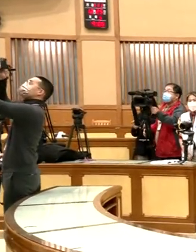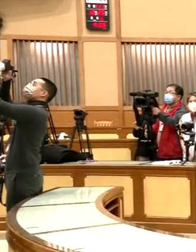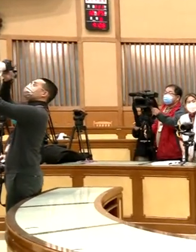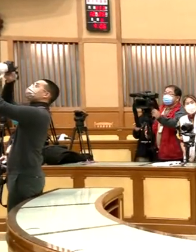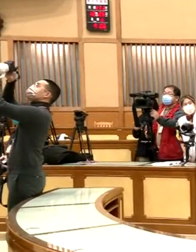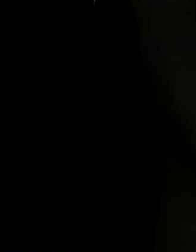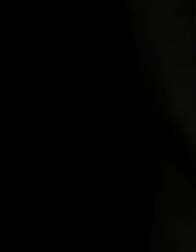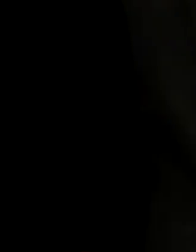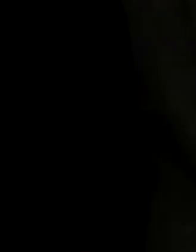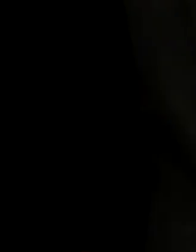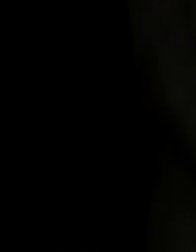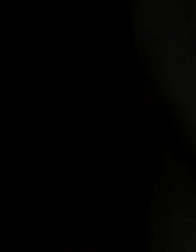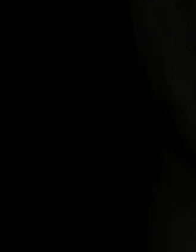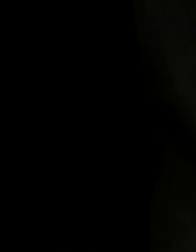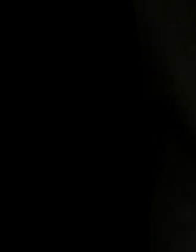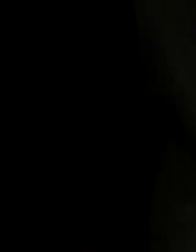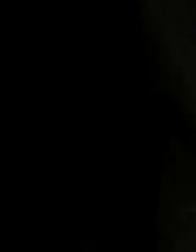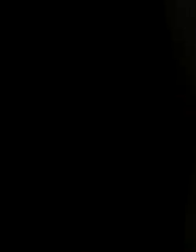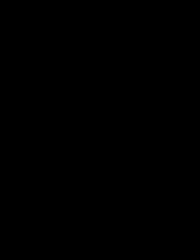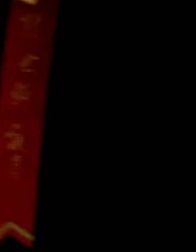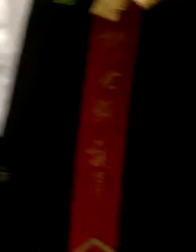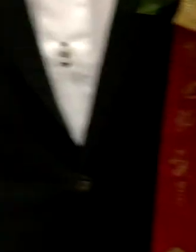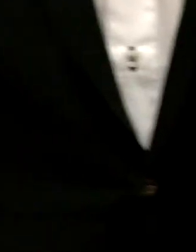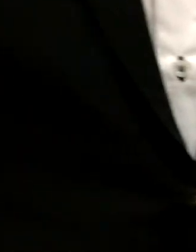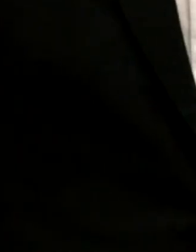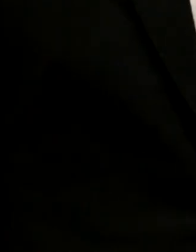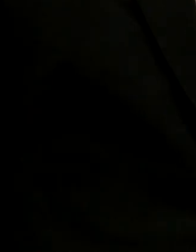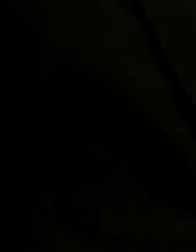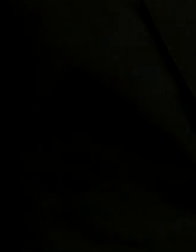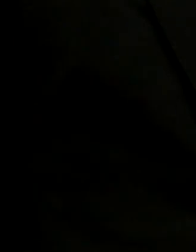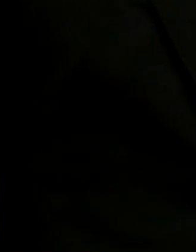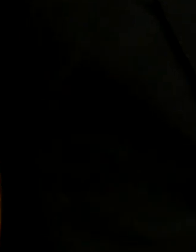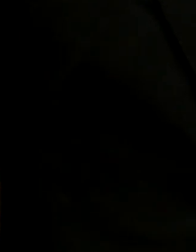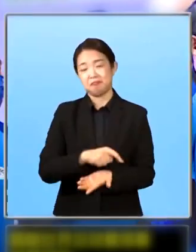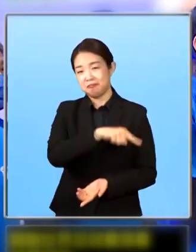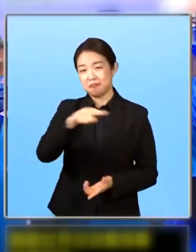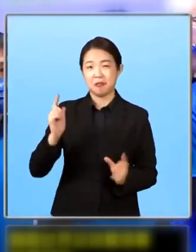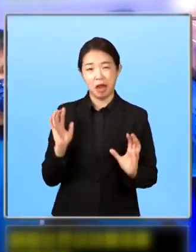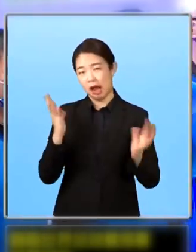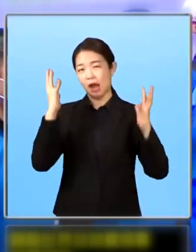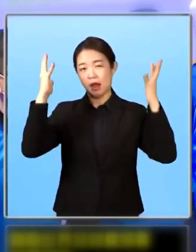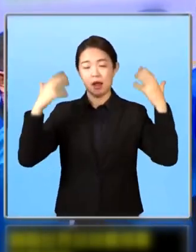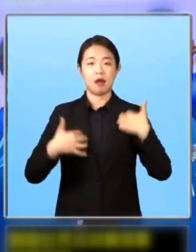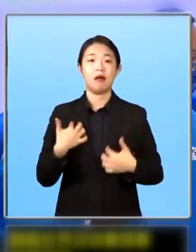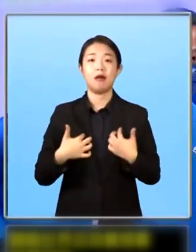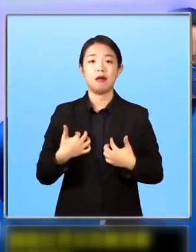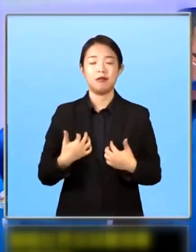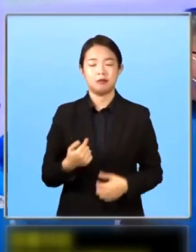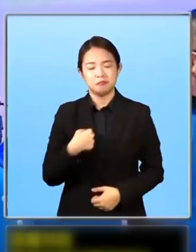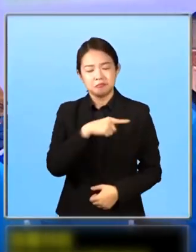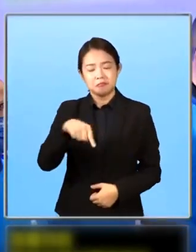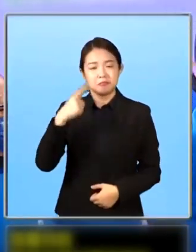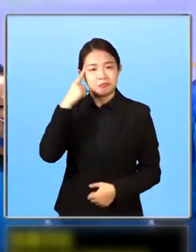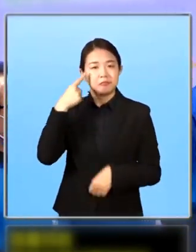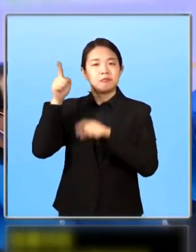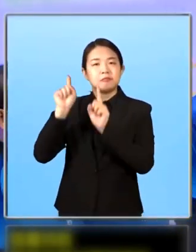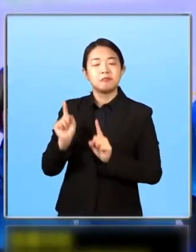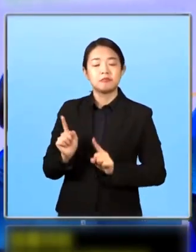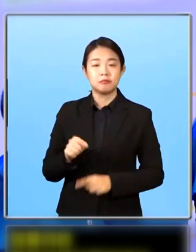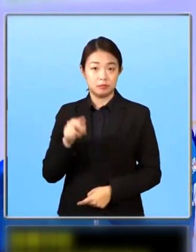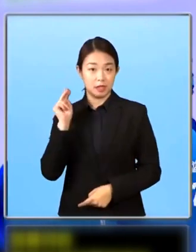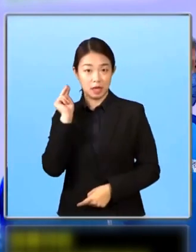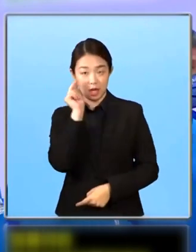民党议员陈明义。成为另类焦点的，还有云林县长就职典礼。 世界足球赛的冠军，我们可以看